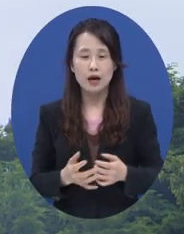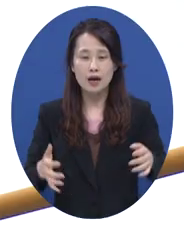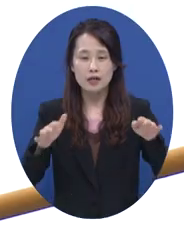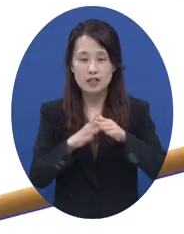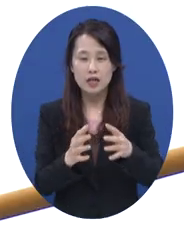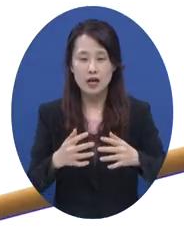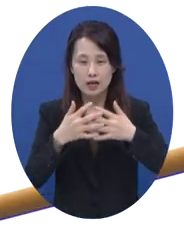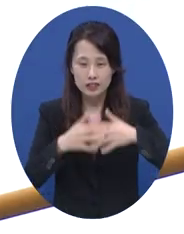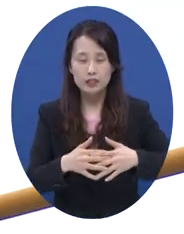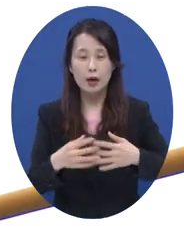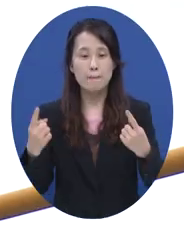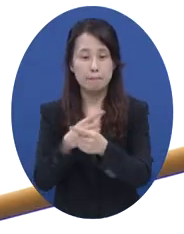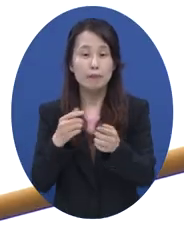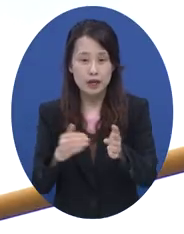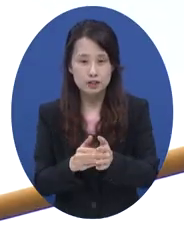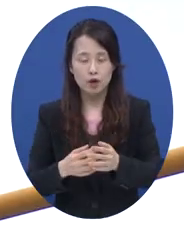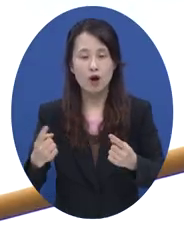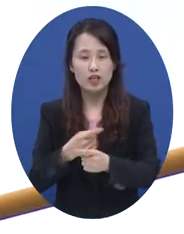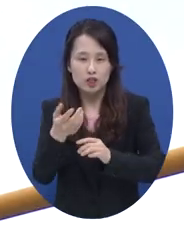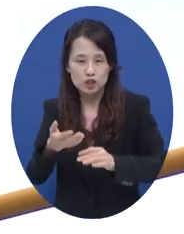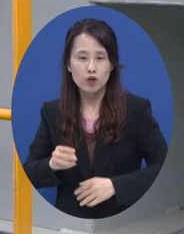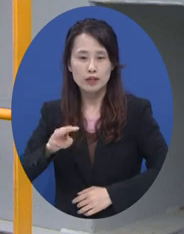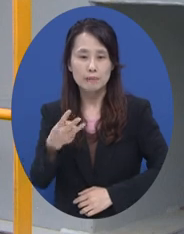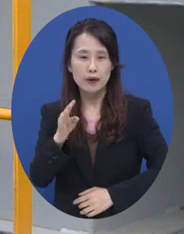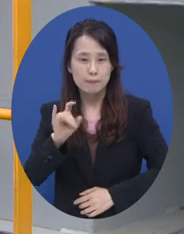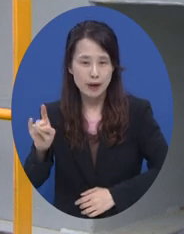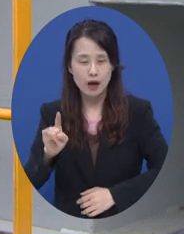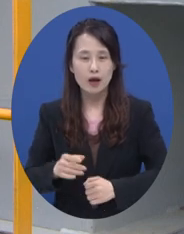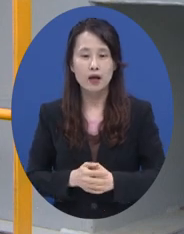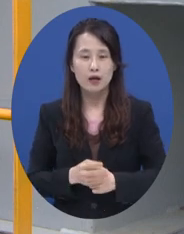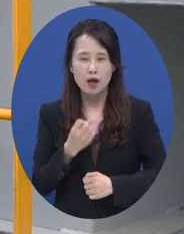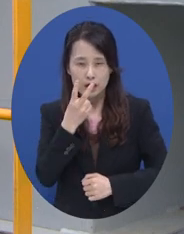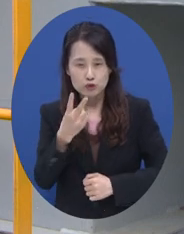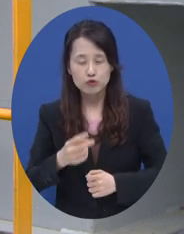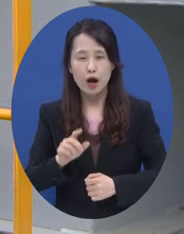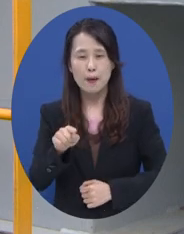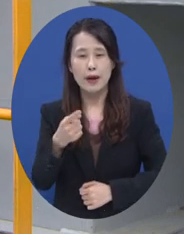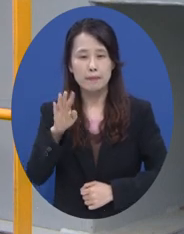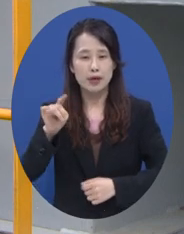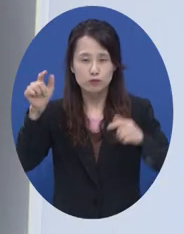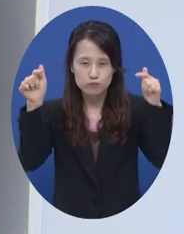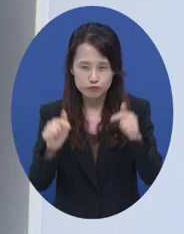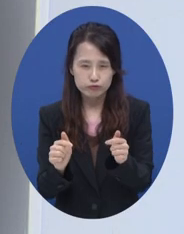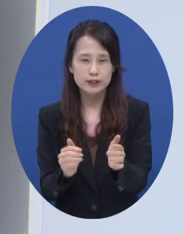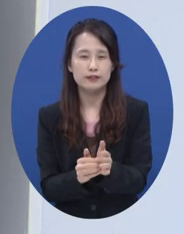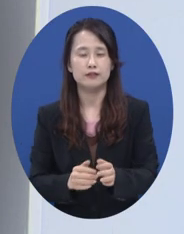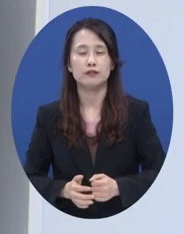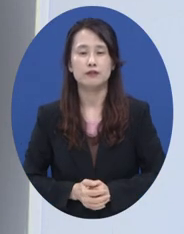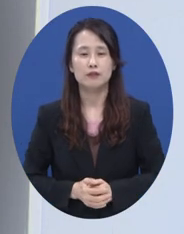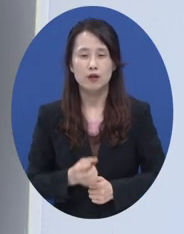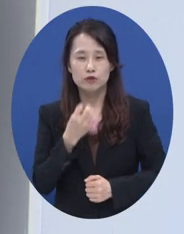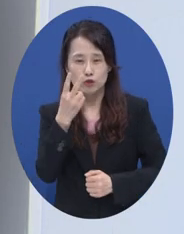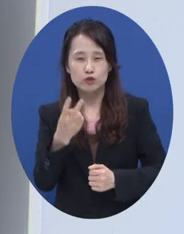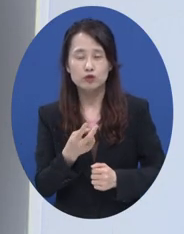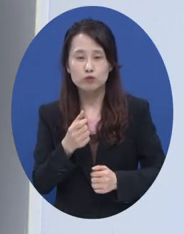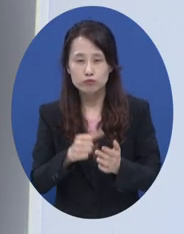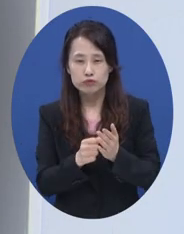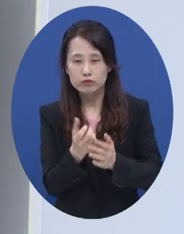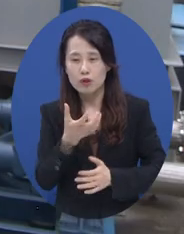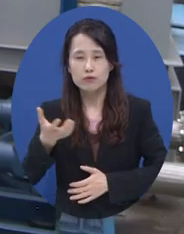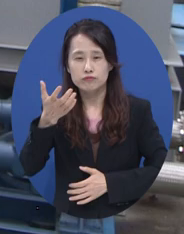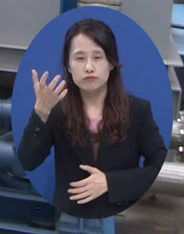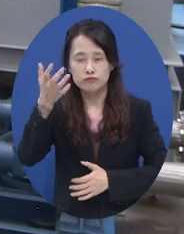방지시설을 교체했습니다. 개선 전 300배에 달하던 복합 악취가 100배로 줄었습니다. 악취 물질은 대기